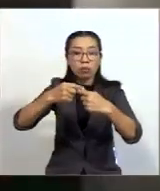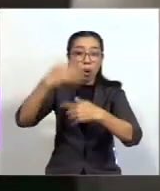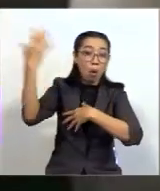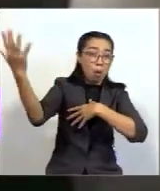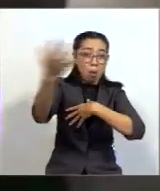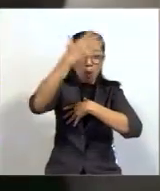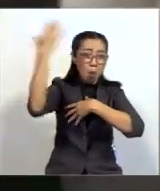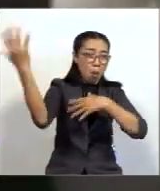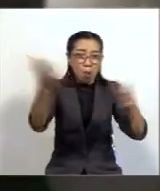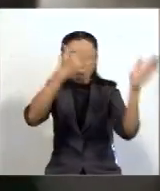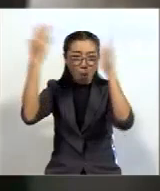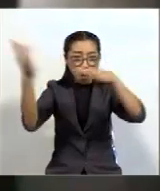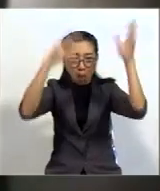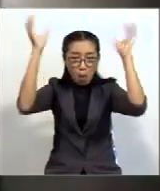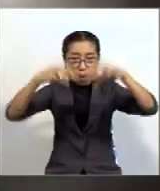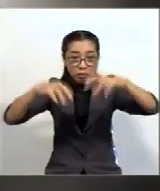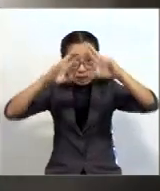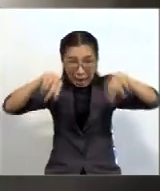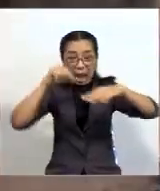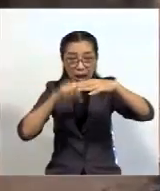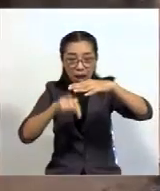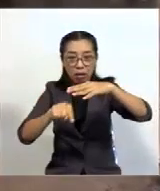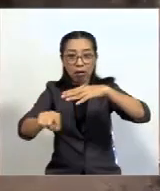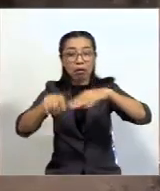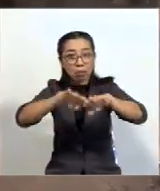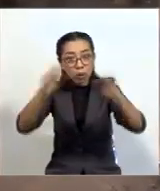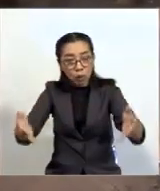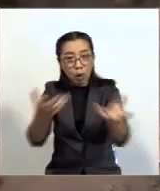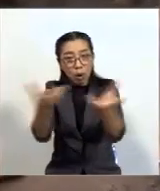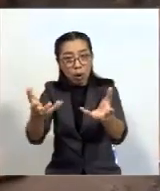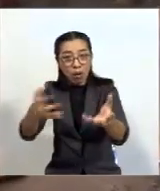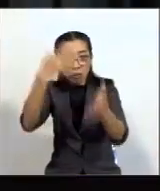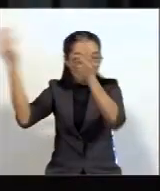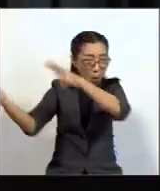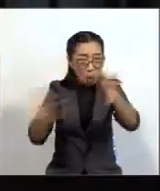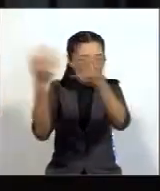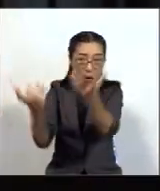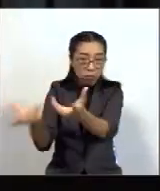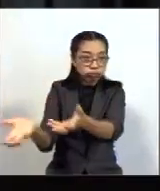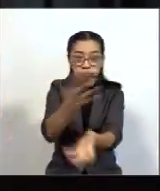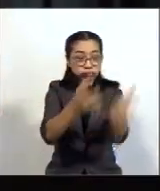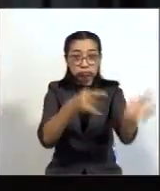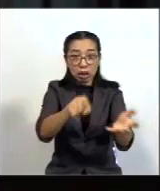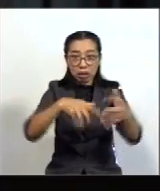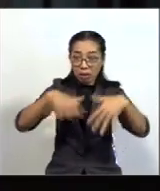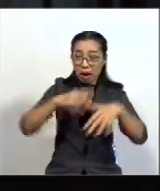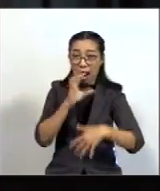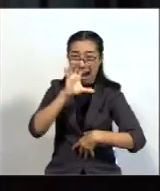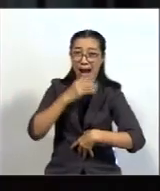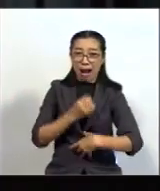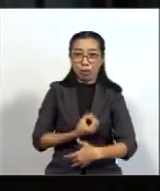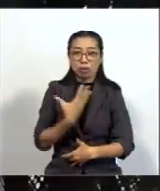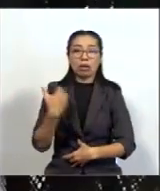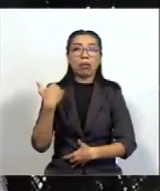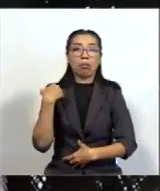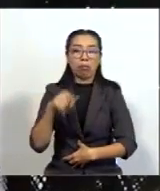สิ่งของที่อยู่หน้าร้านลอยไปไกลพร้อมกับมีเสียงร้องของคนที่อยู่ในร้านด้วยนะคะเพราะว่าเหตุการณ์ที่เกิดขึ้นค่อนข้างที่